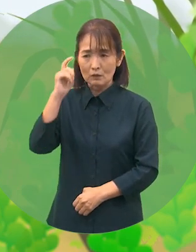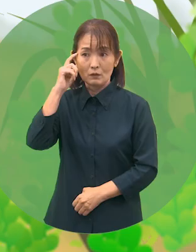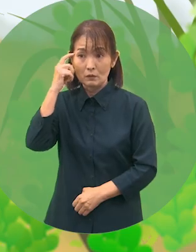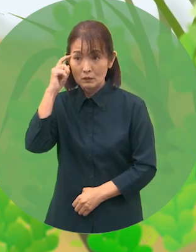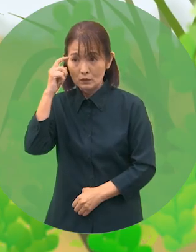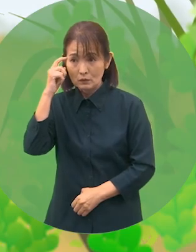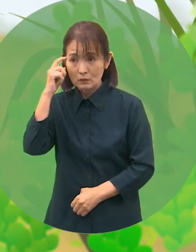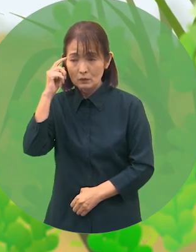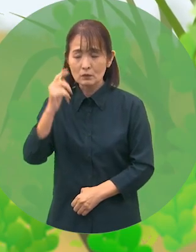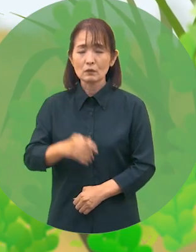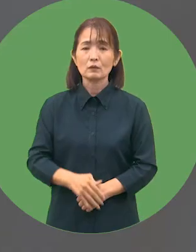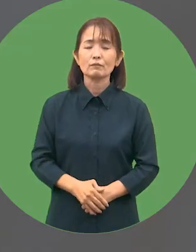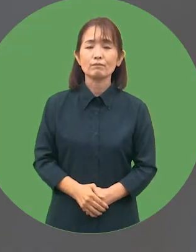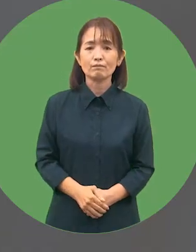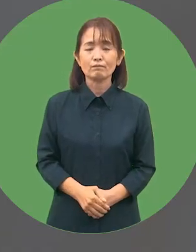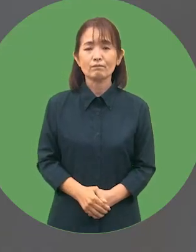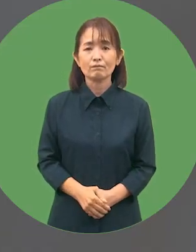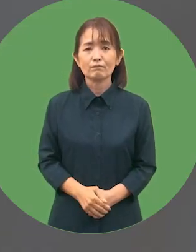ましょう。